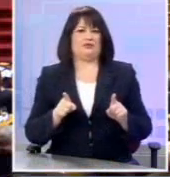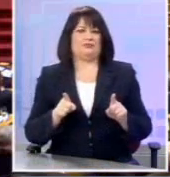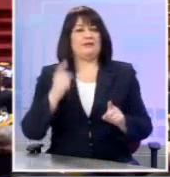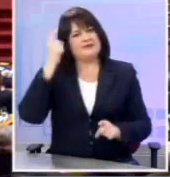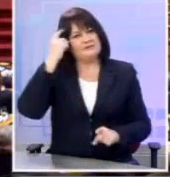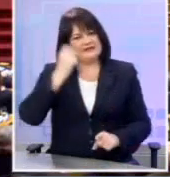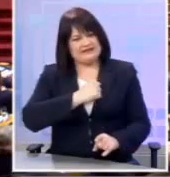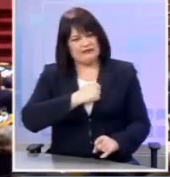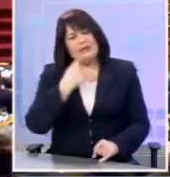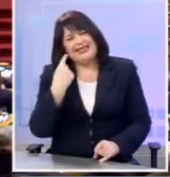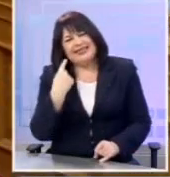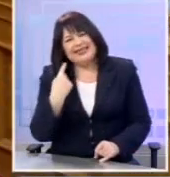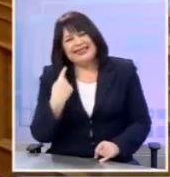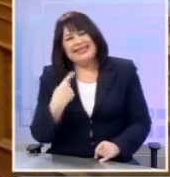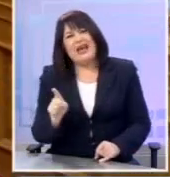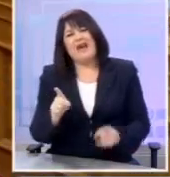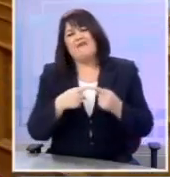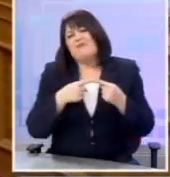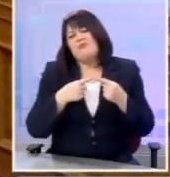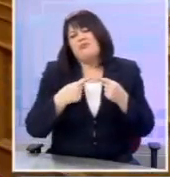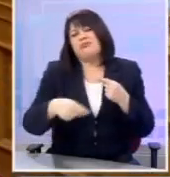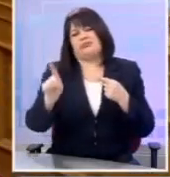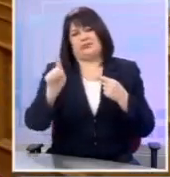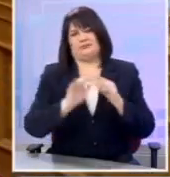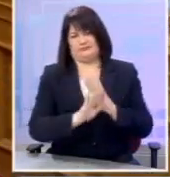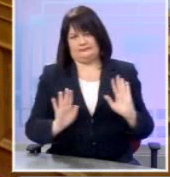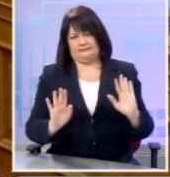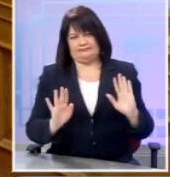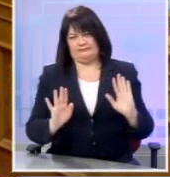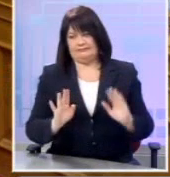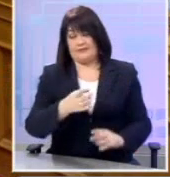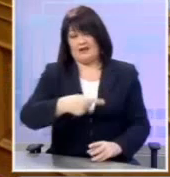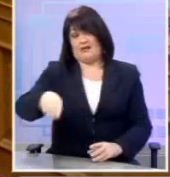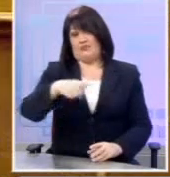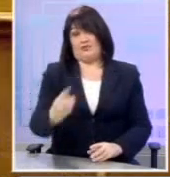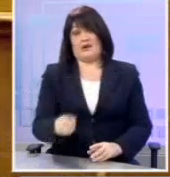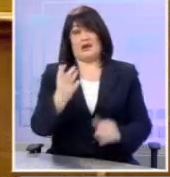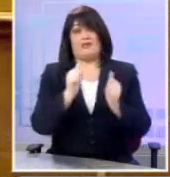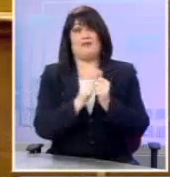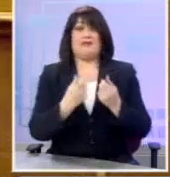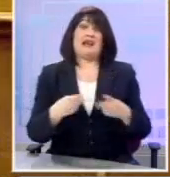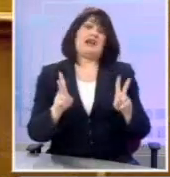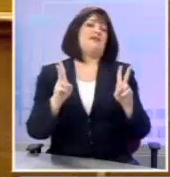Ιδεολογικά μας χωρίζει άβυσσος. Έχετε μια νεοφιλελεύθερη αφήγηση.